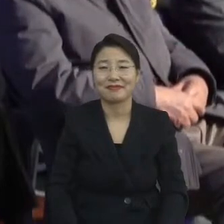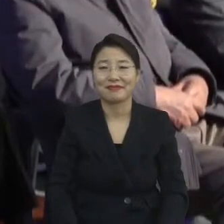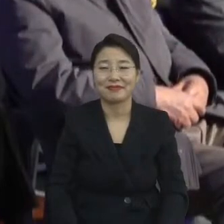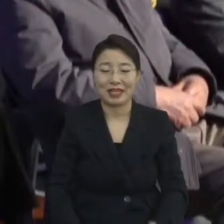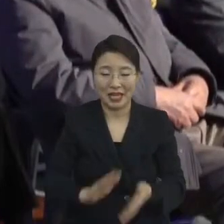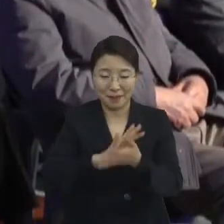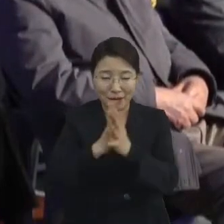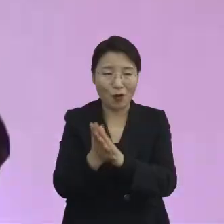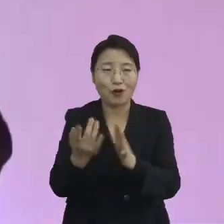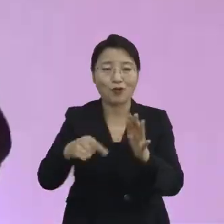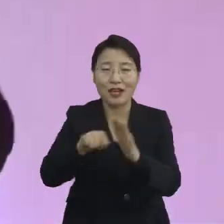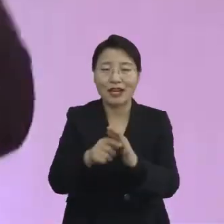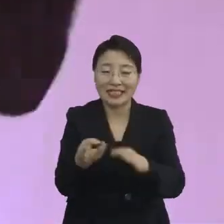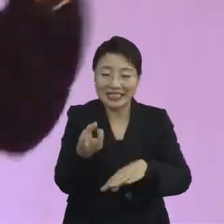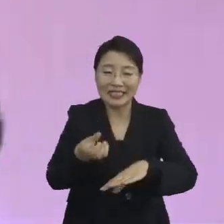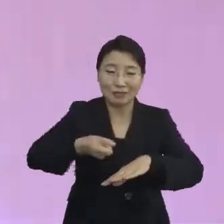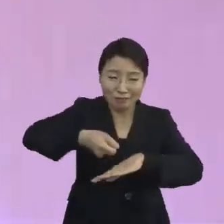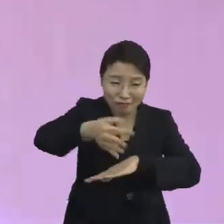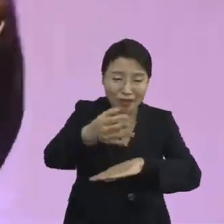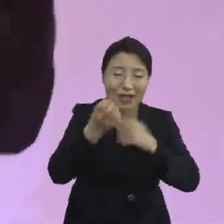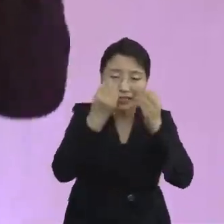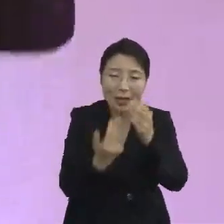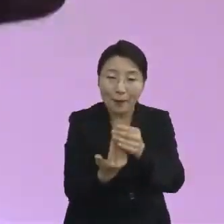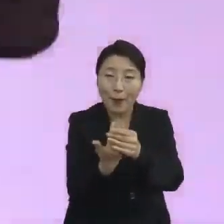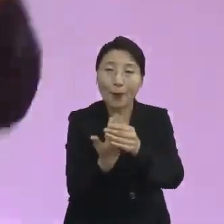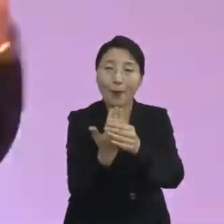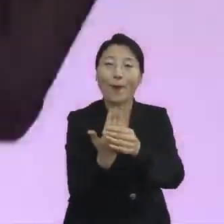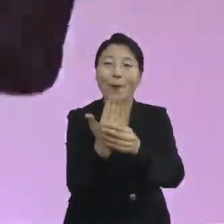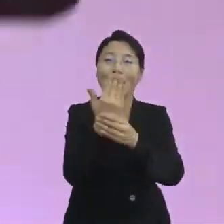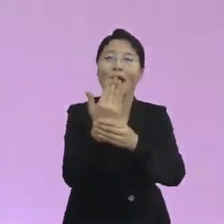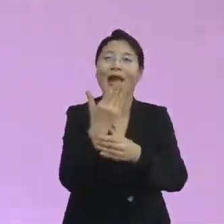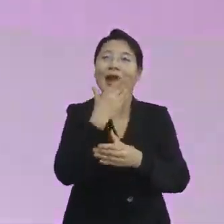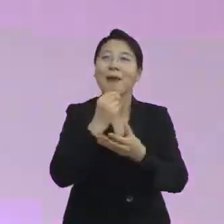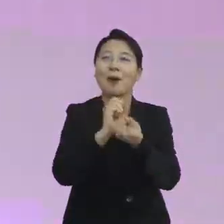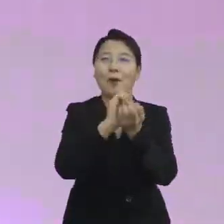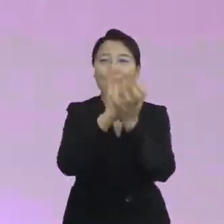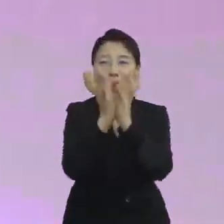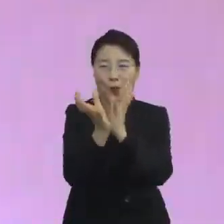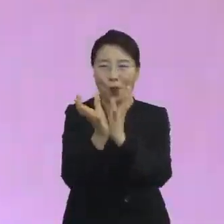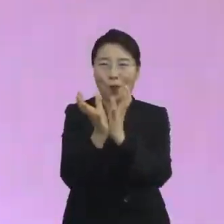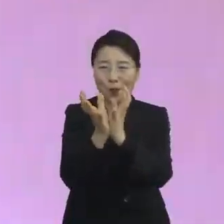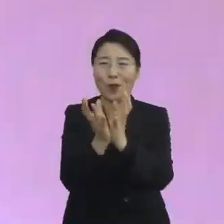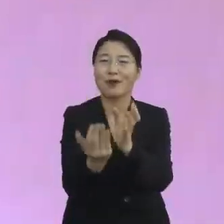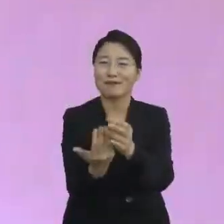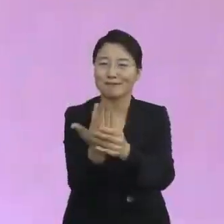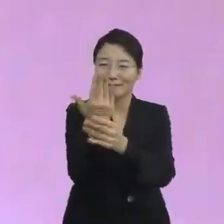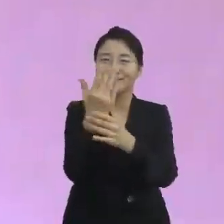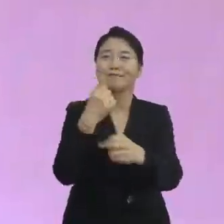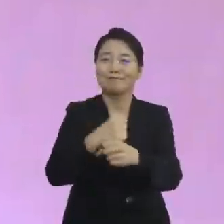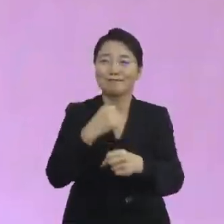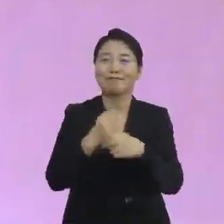변화의 새순을 틔우고 동대문구에 행복의 꽃, 행복의 꽃을 피워내겠습니다.